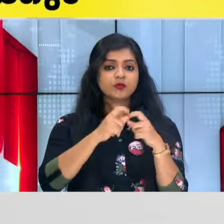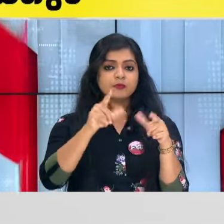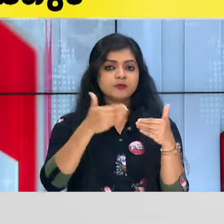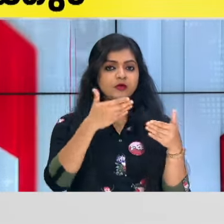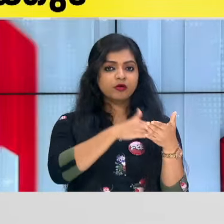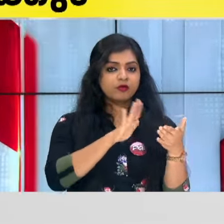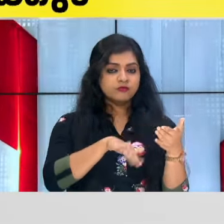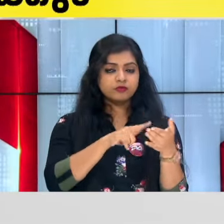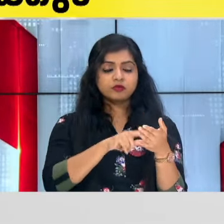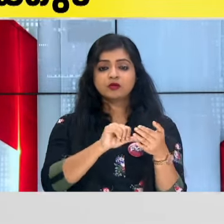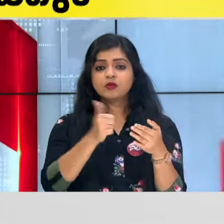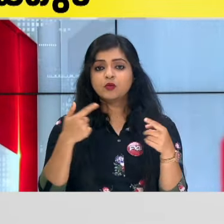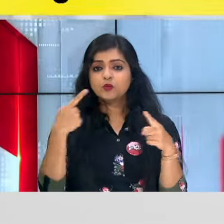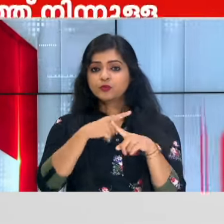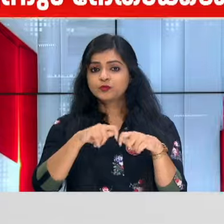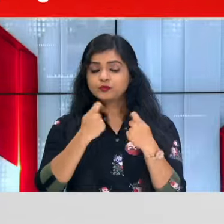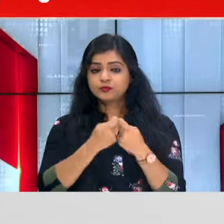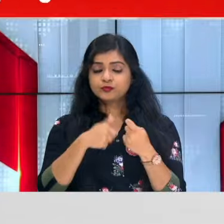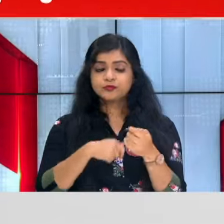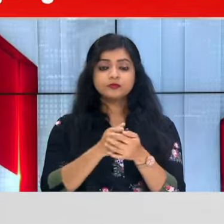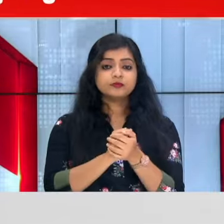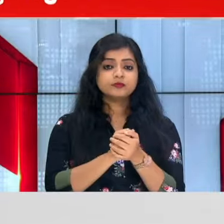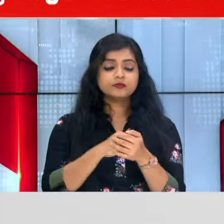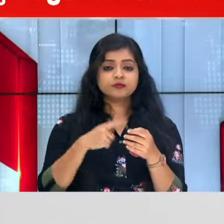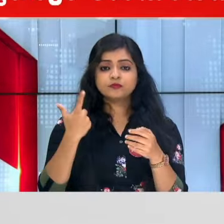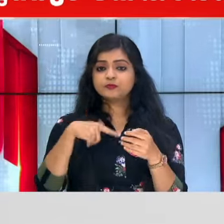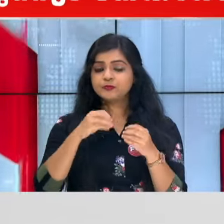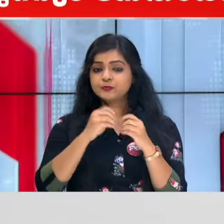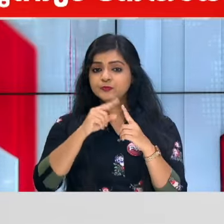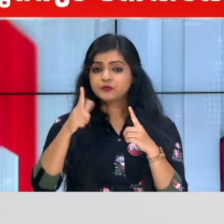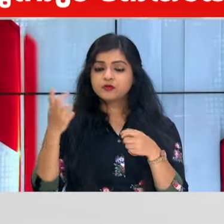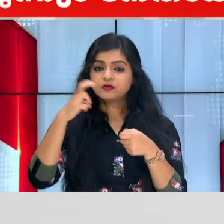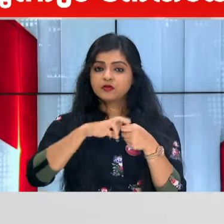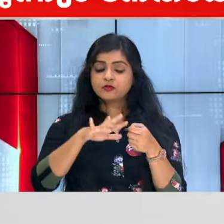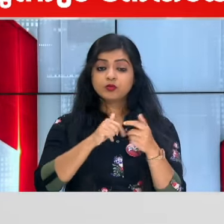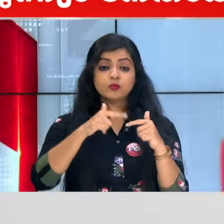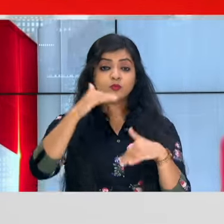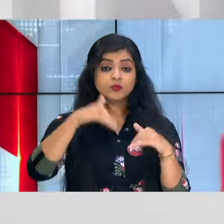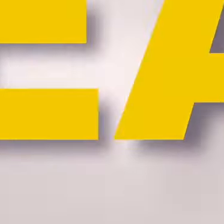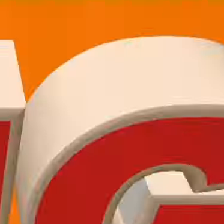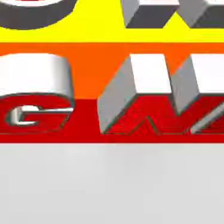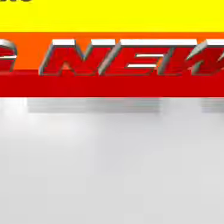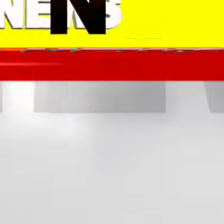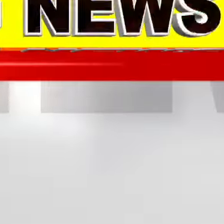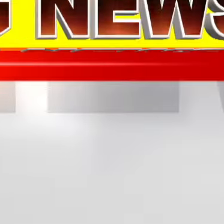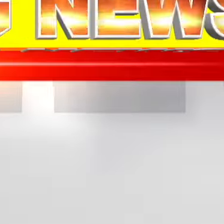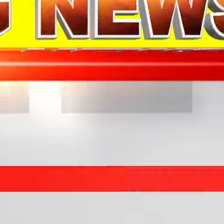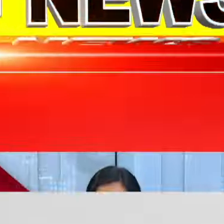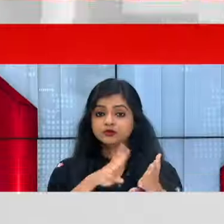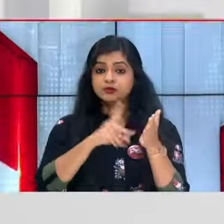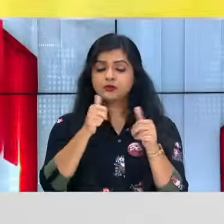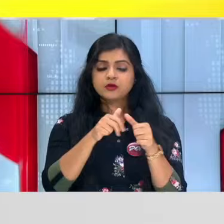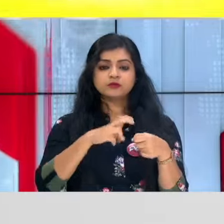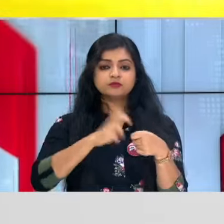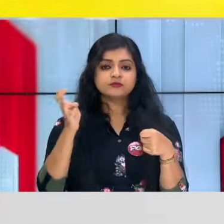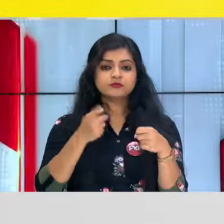in the Vidhan Sabha when business of financial bill was taken up. However, when voting took place, all six MLAs, they were absent.